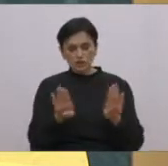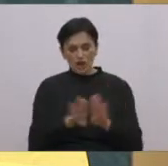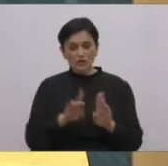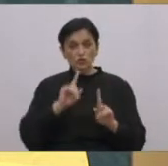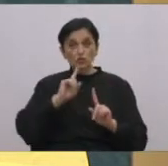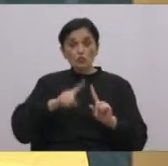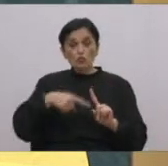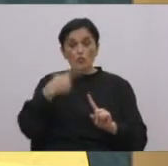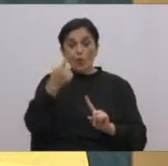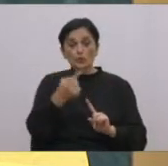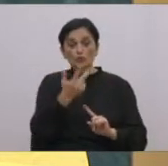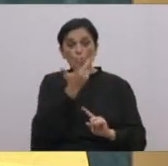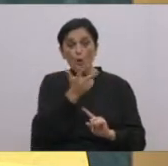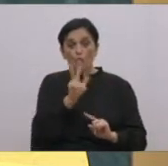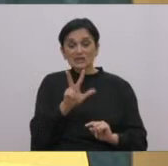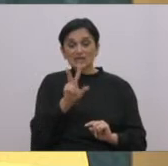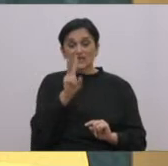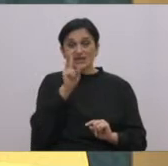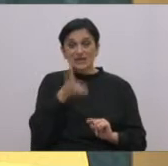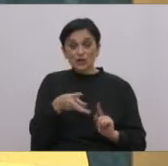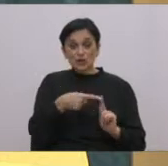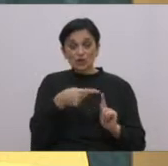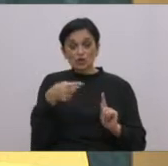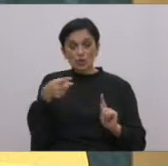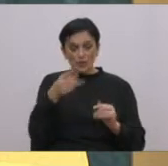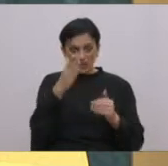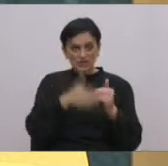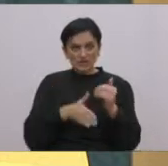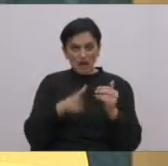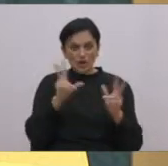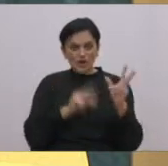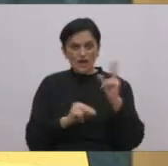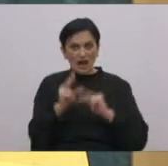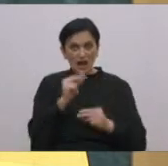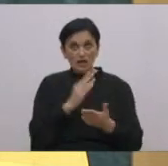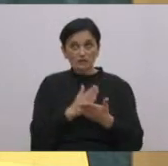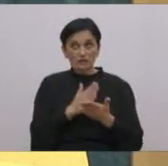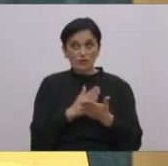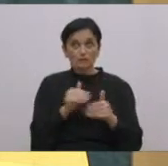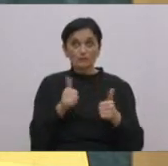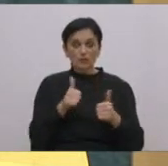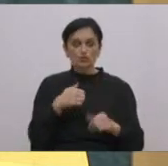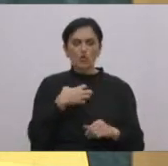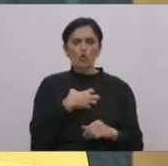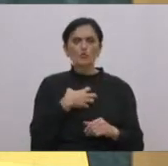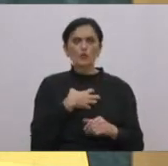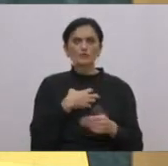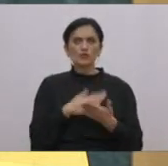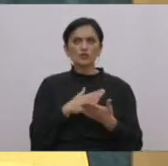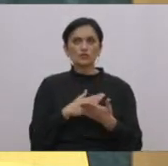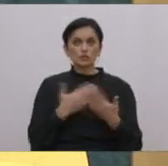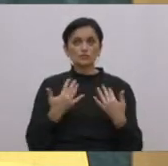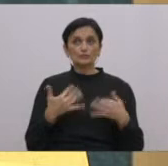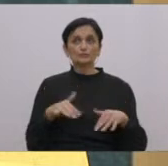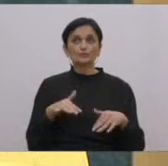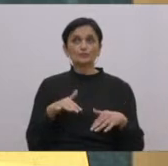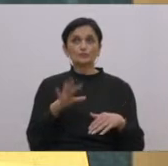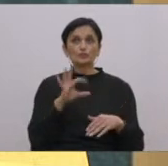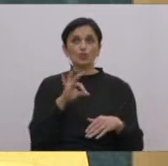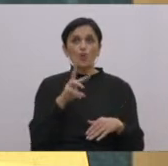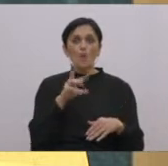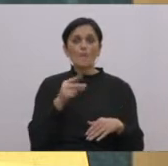ამ მონაკვეთის 33 კილომეტრიანი მონაკვეთის დასრულება არის გათვალისწინებული, ისევე როგორც მნიშვნელოვანია უკვე